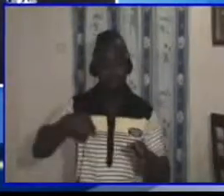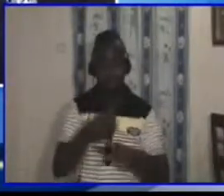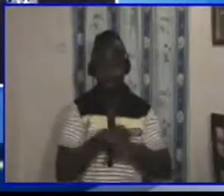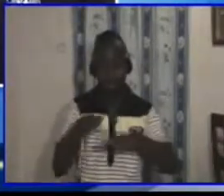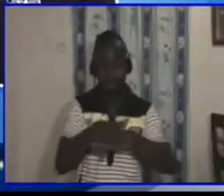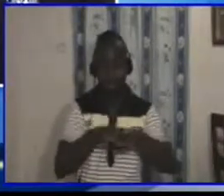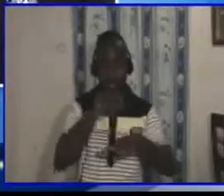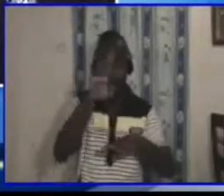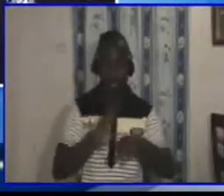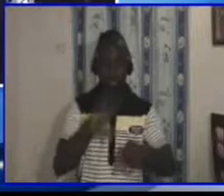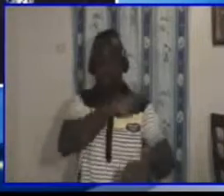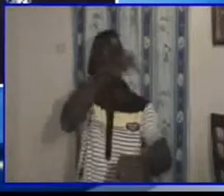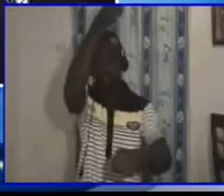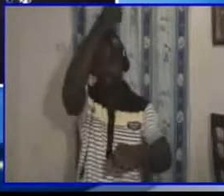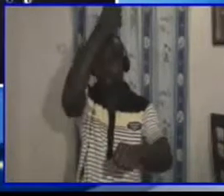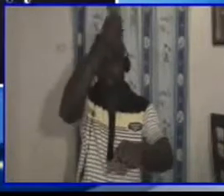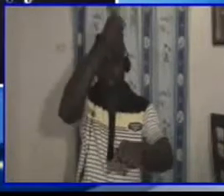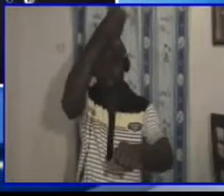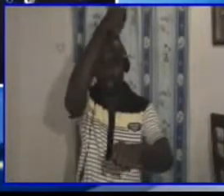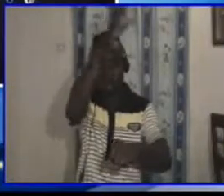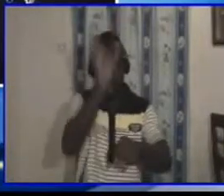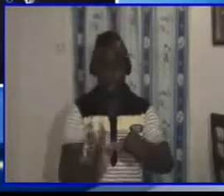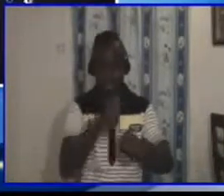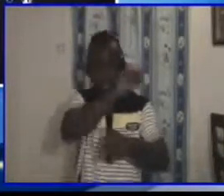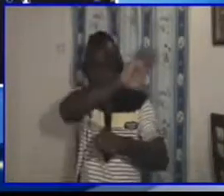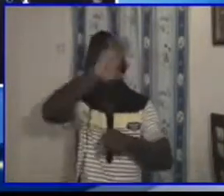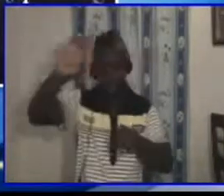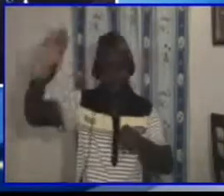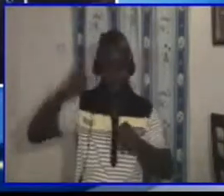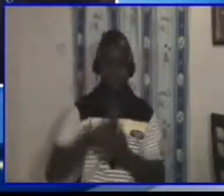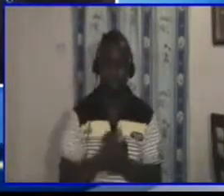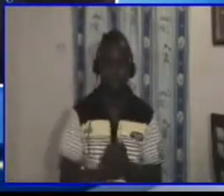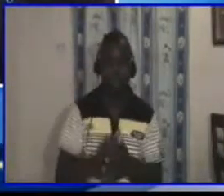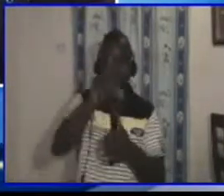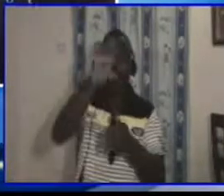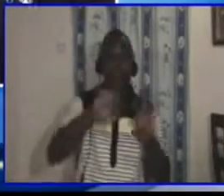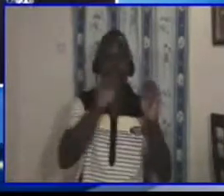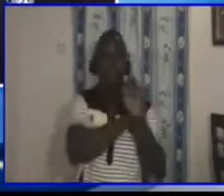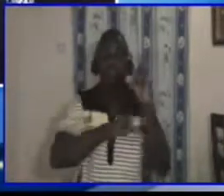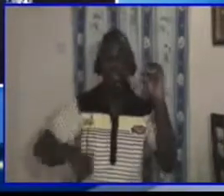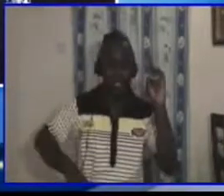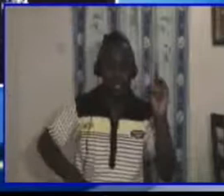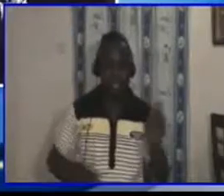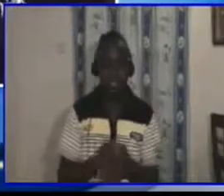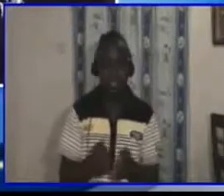e il figlio di dio è morto per noi sulla croce del calvario